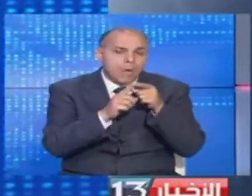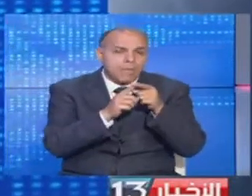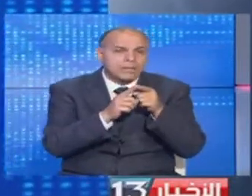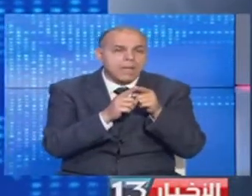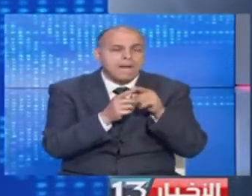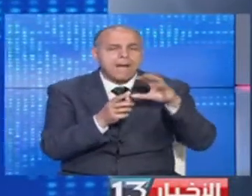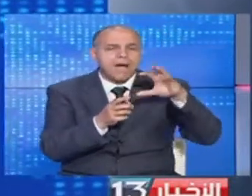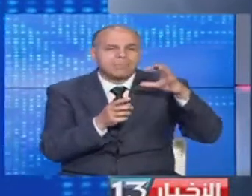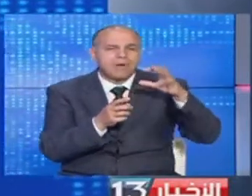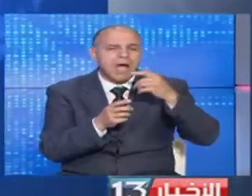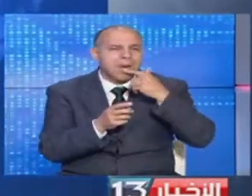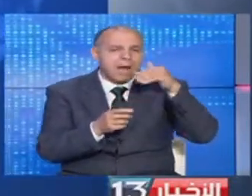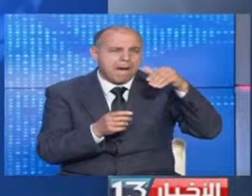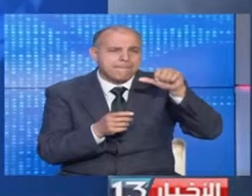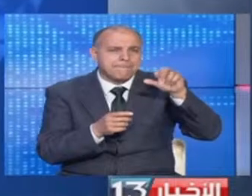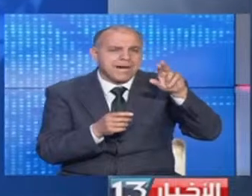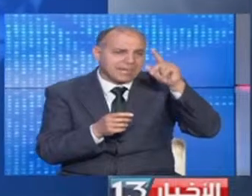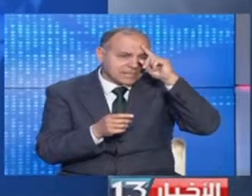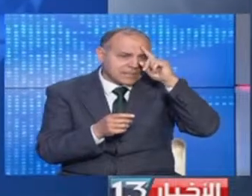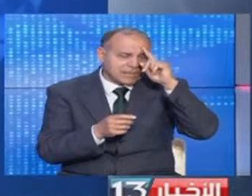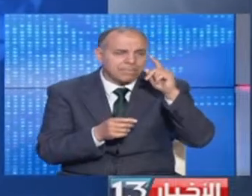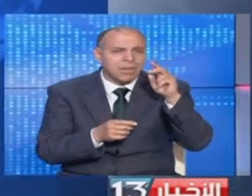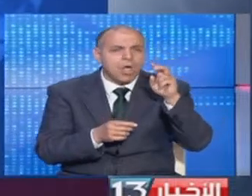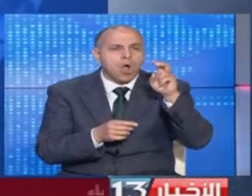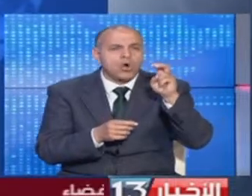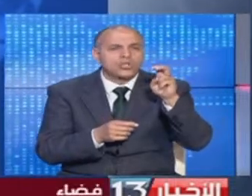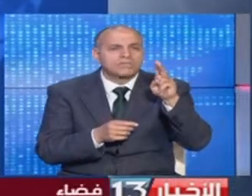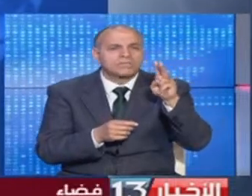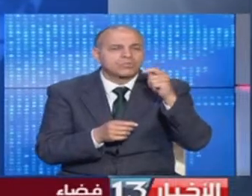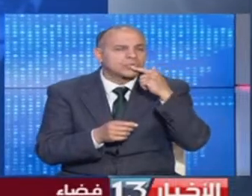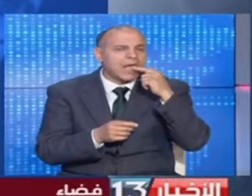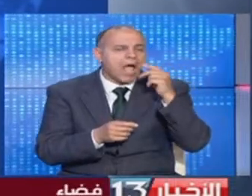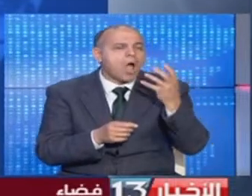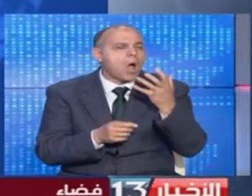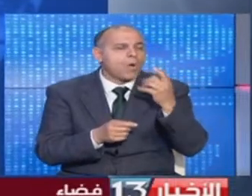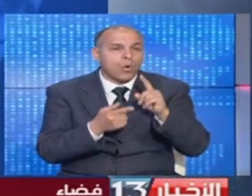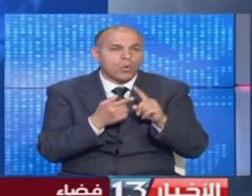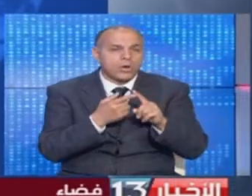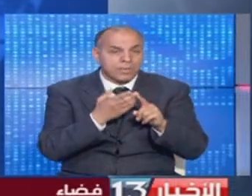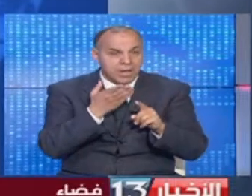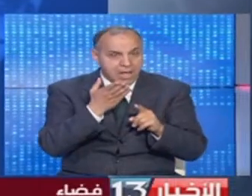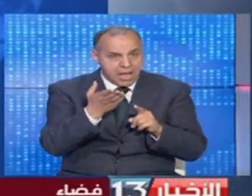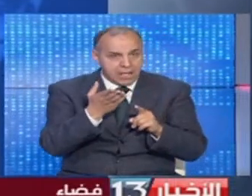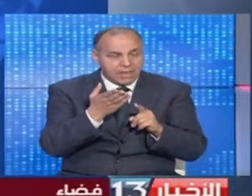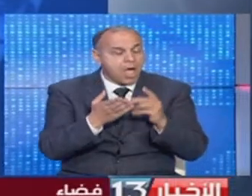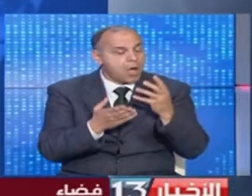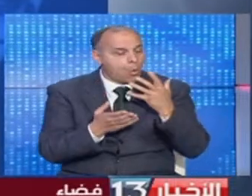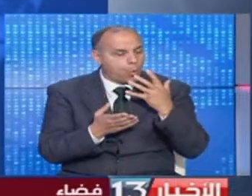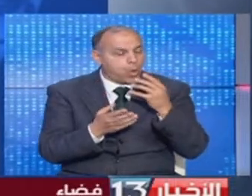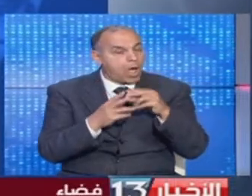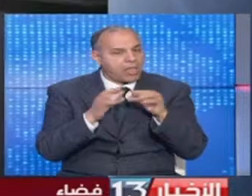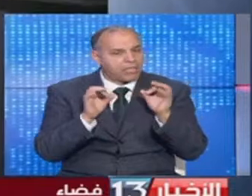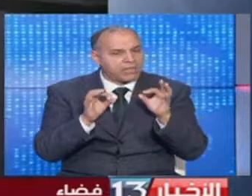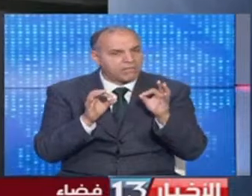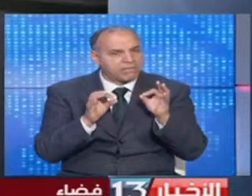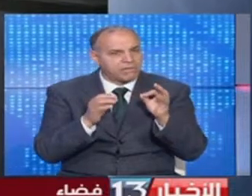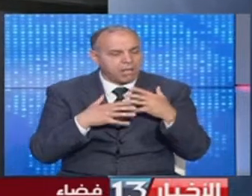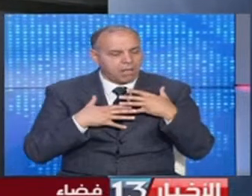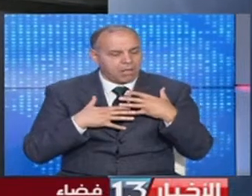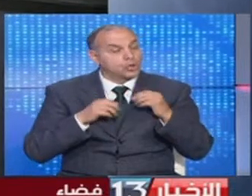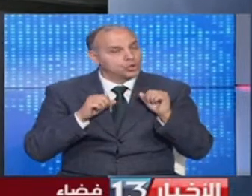بالمريخ وهي تحرير ثاني اكسيد الكربون من خلاف الكوكب الاحمر الجوي الى اكسجين نقي قابل